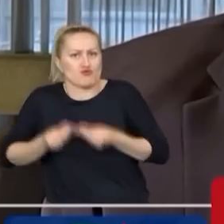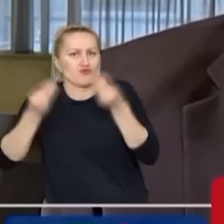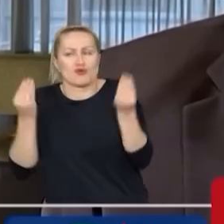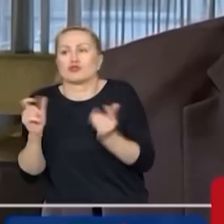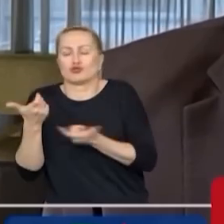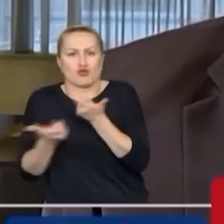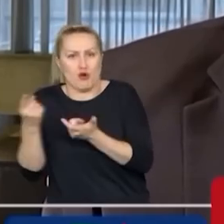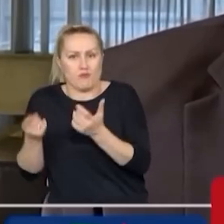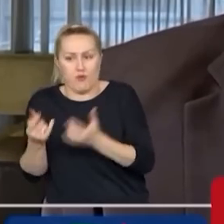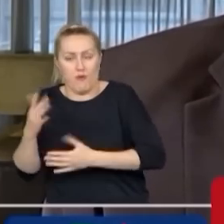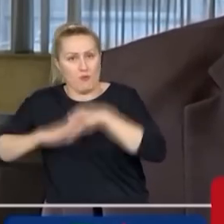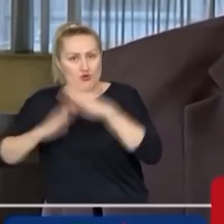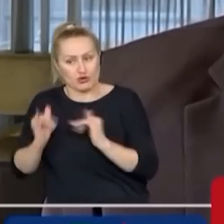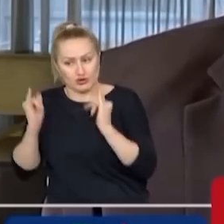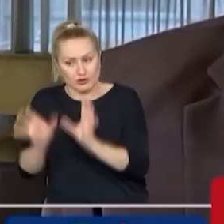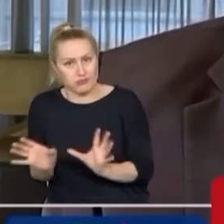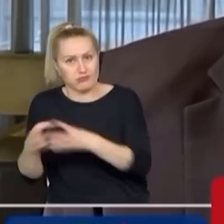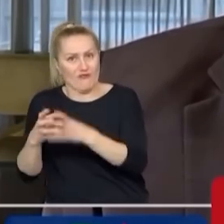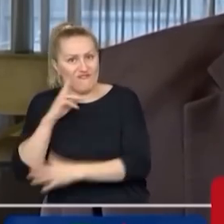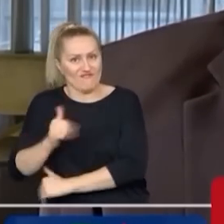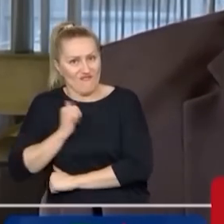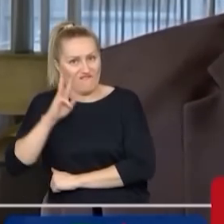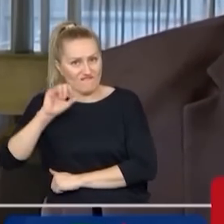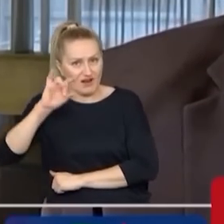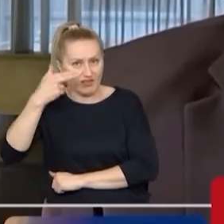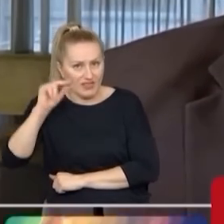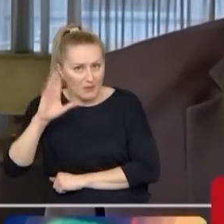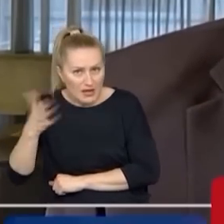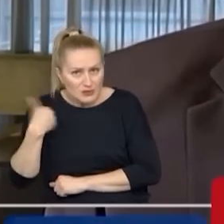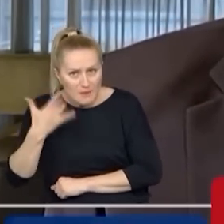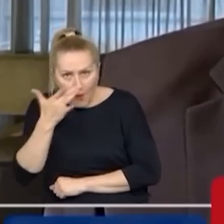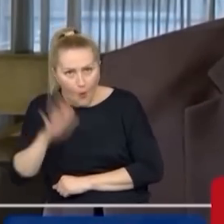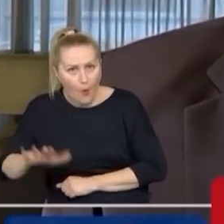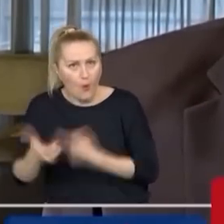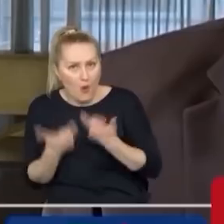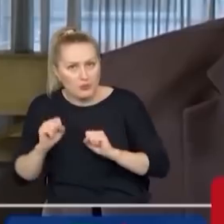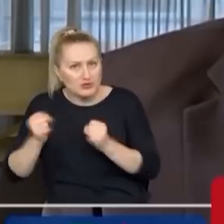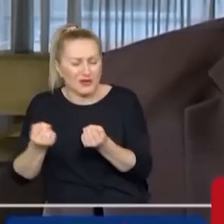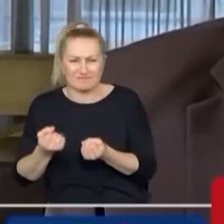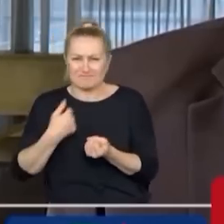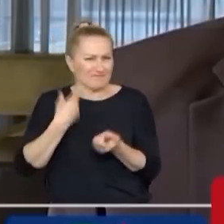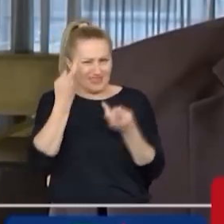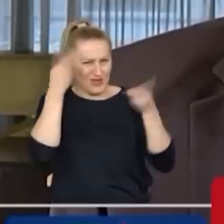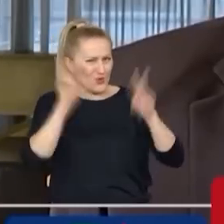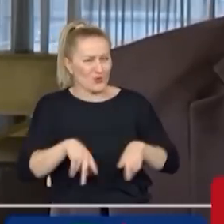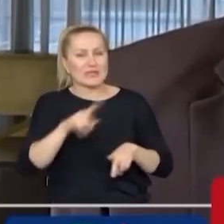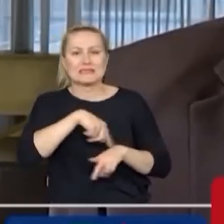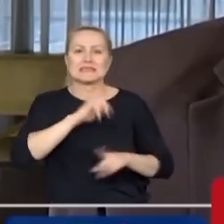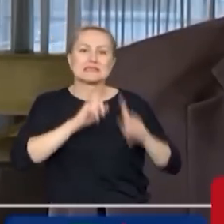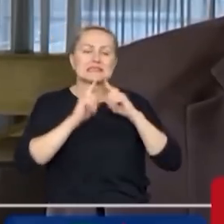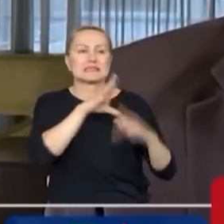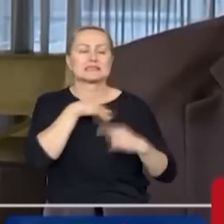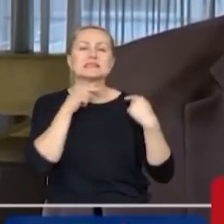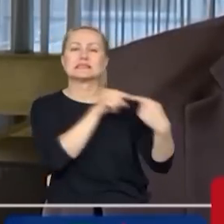budową Wagnera jednostką na Białorusi. Ciężko mnie to zaakceptować i była taka dość twarda, ciężka